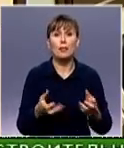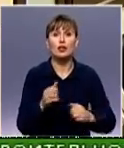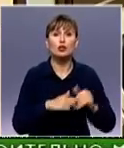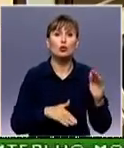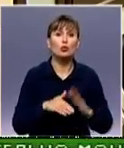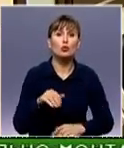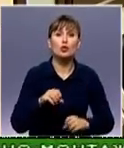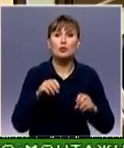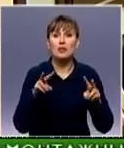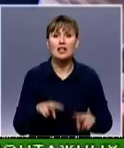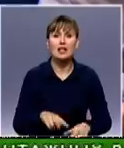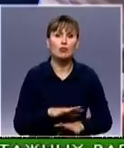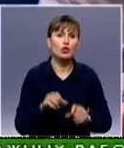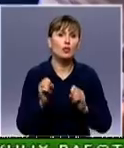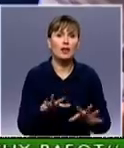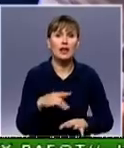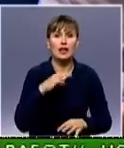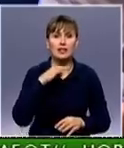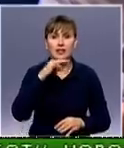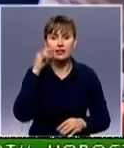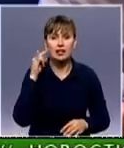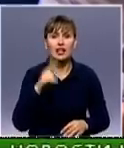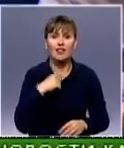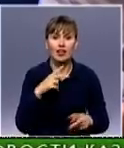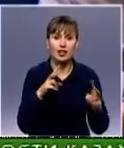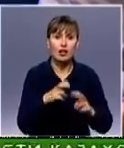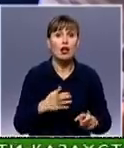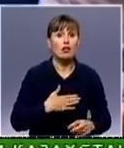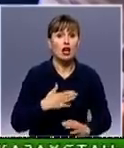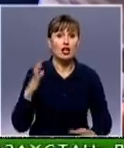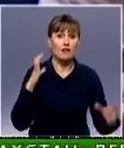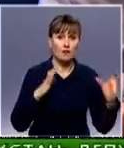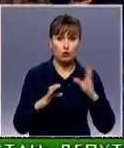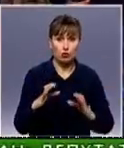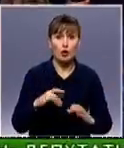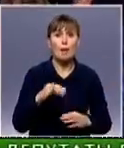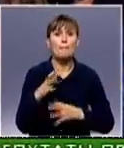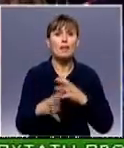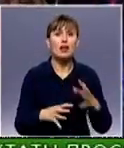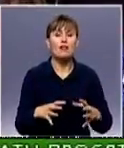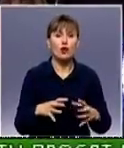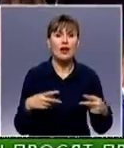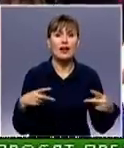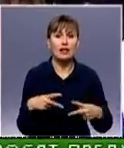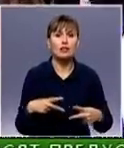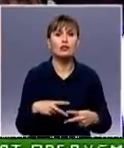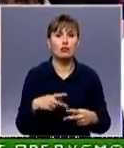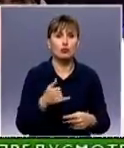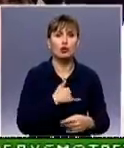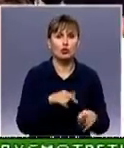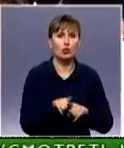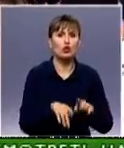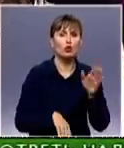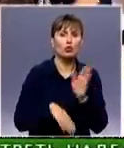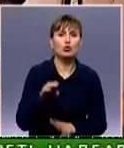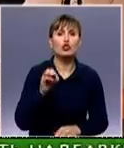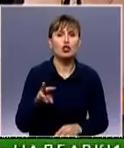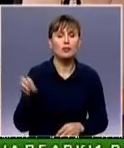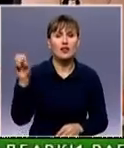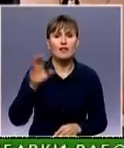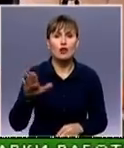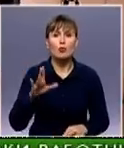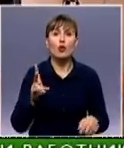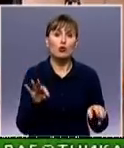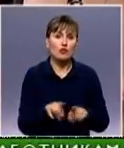любую специальность можно, не покидая Казахстан, уверены эксперты. Наши вузы даже по мировым рейтингам мало в чем уступают зарубежным. К слову, больше всего грантов